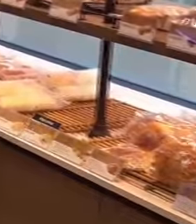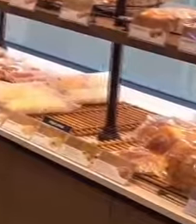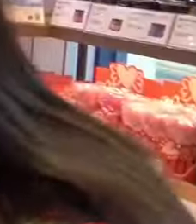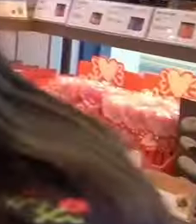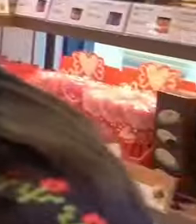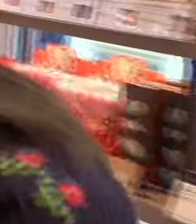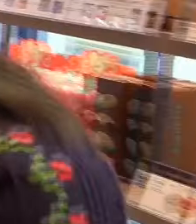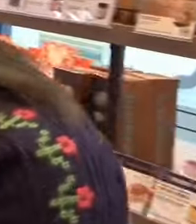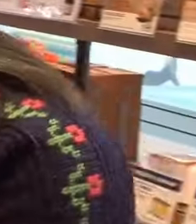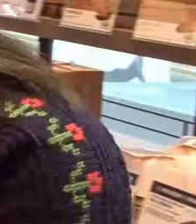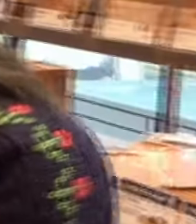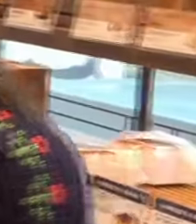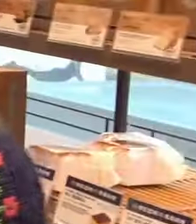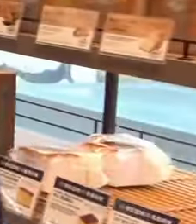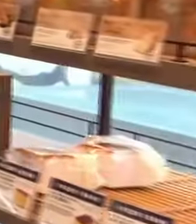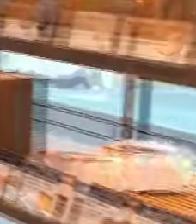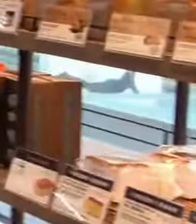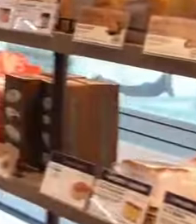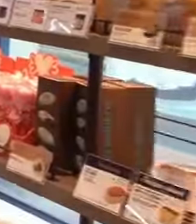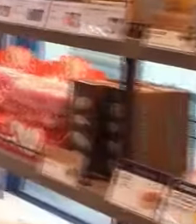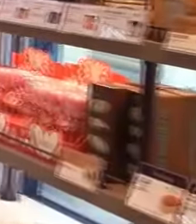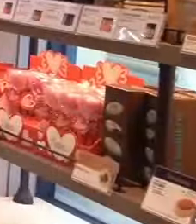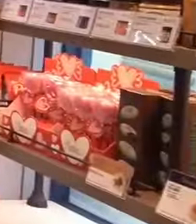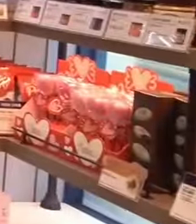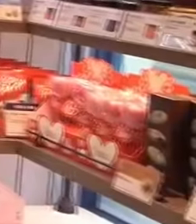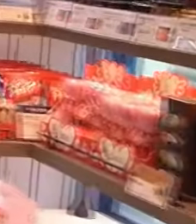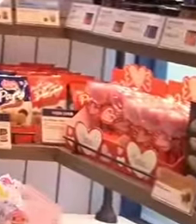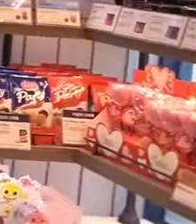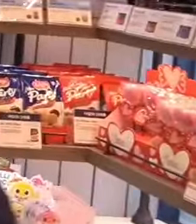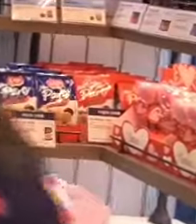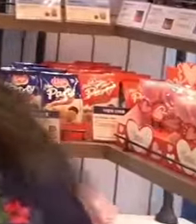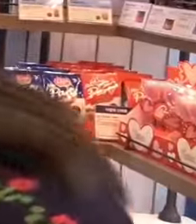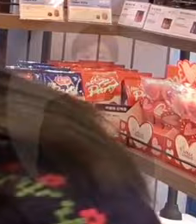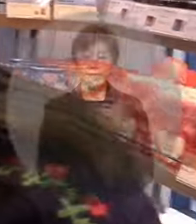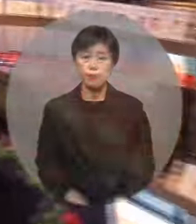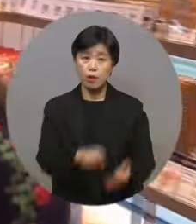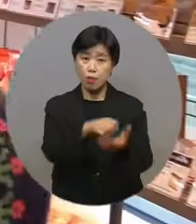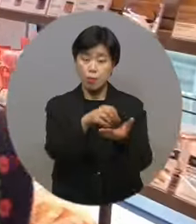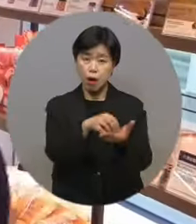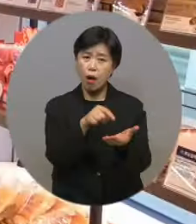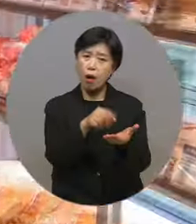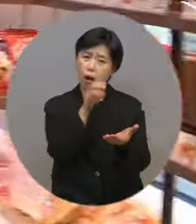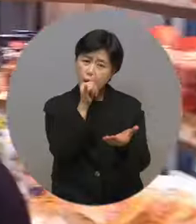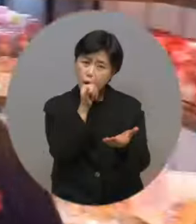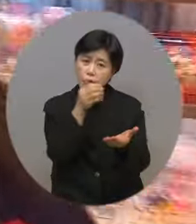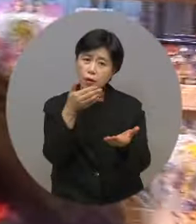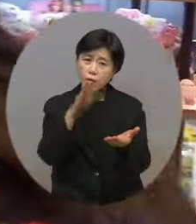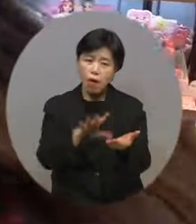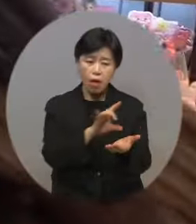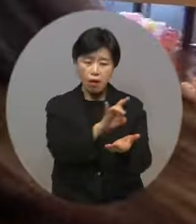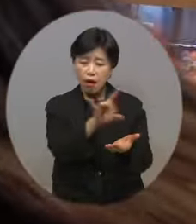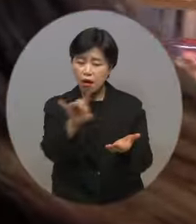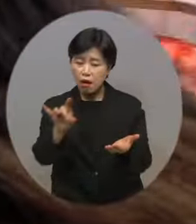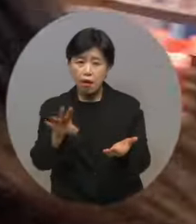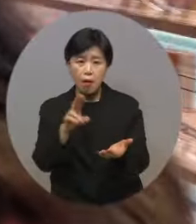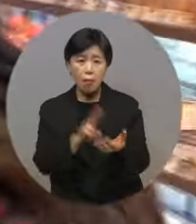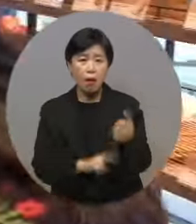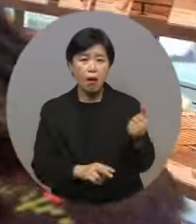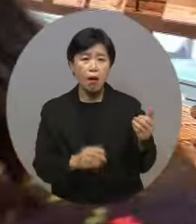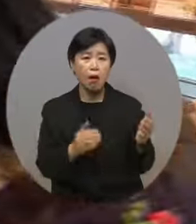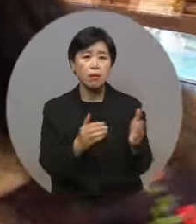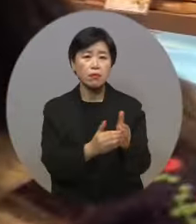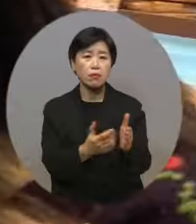크로와상 있긴 있는데 하나씩밖에 안 팔더라고. 많긴